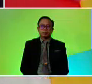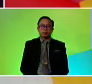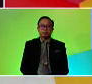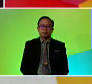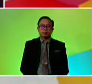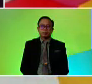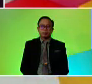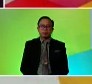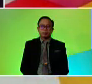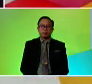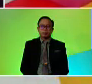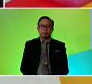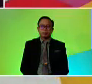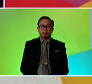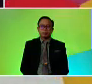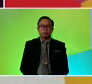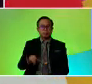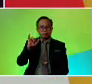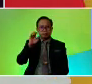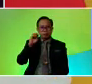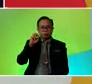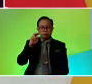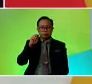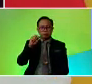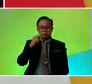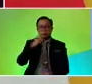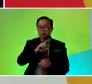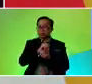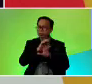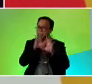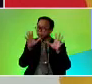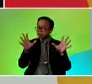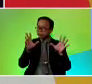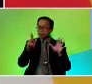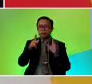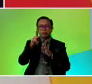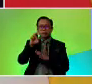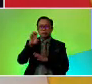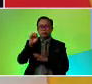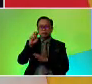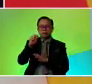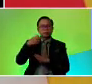saya minta iman iman itu jelaskan kesan-kesan ekspektasi